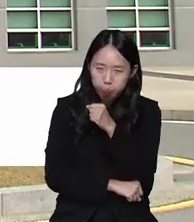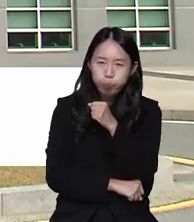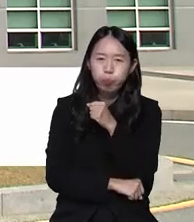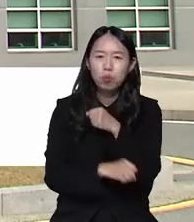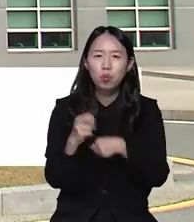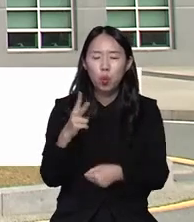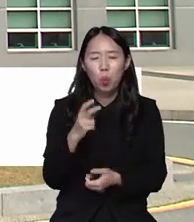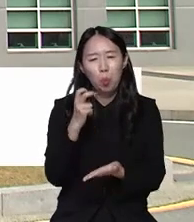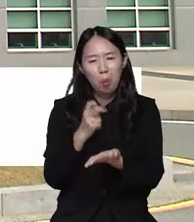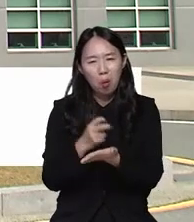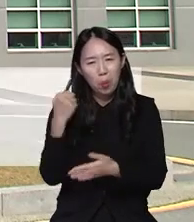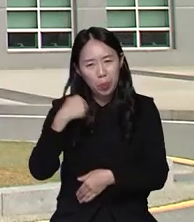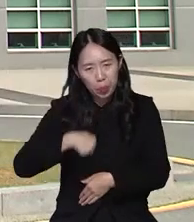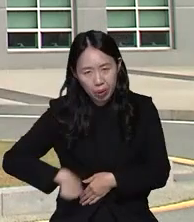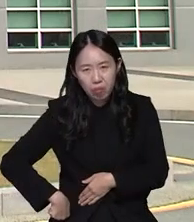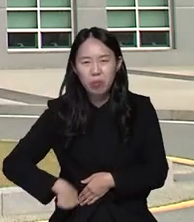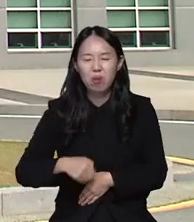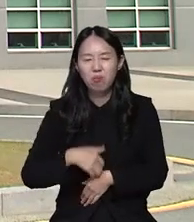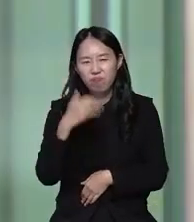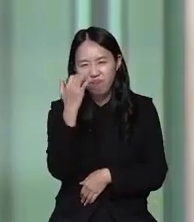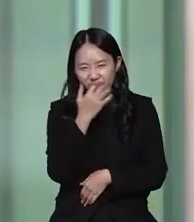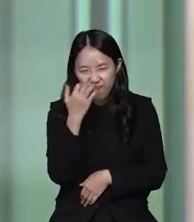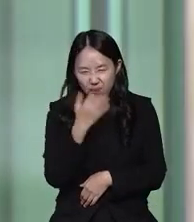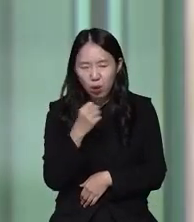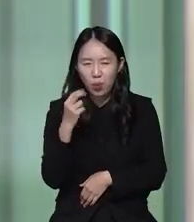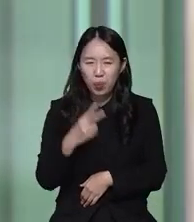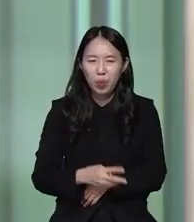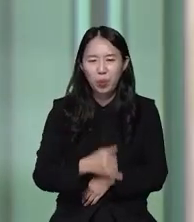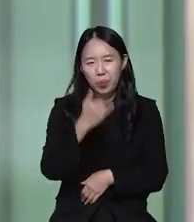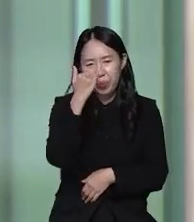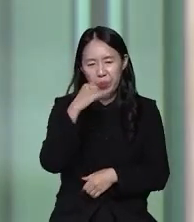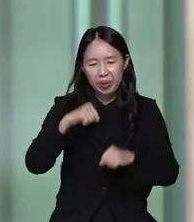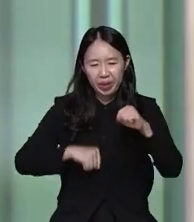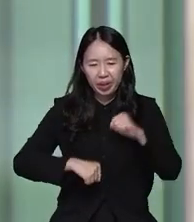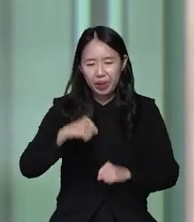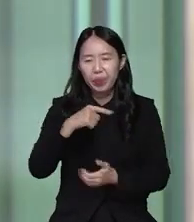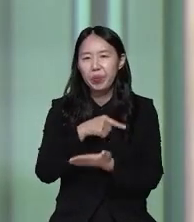향응수수, 공무규정 위반, 성비위, 품위 손상 등이었습니다.